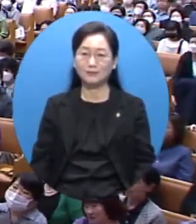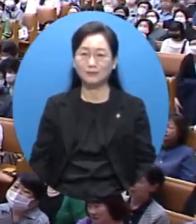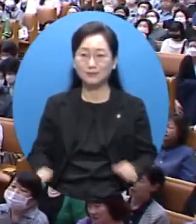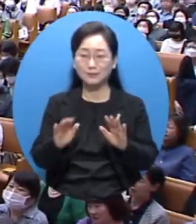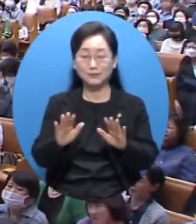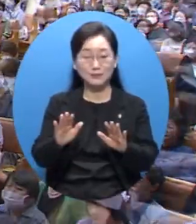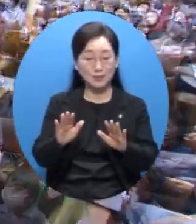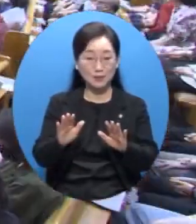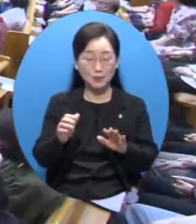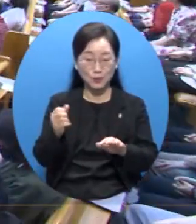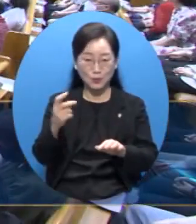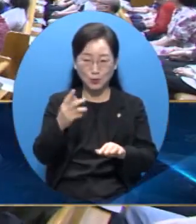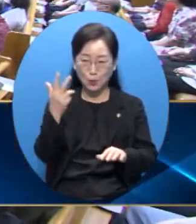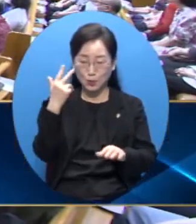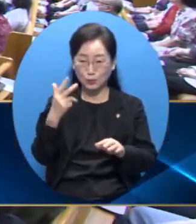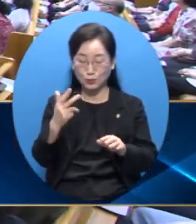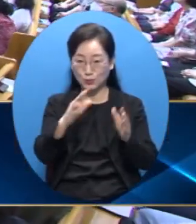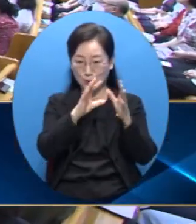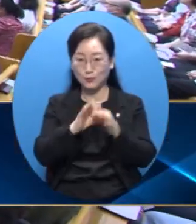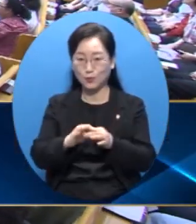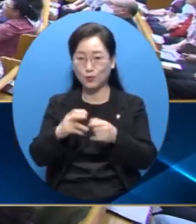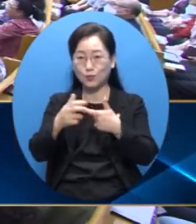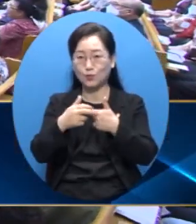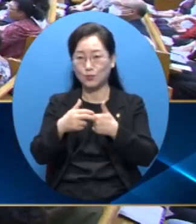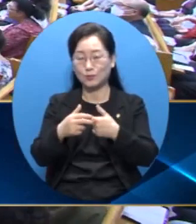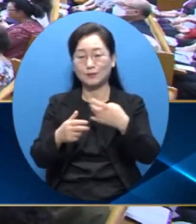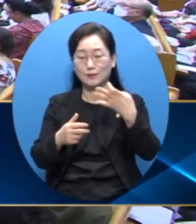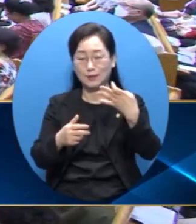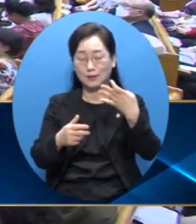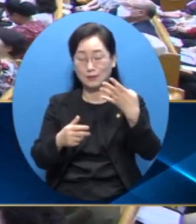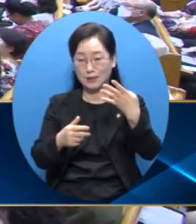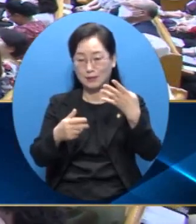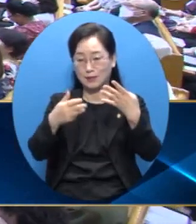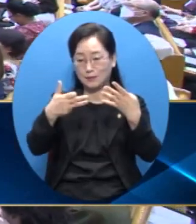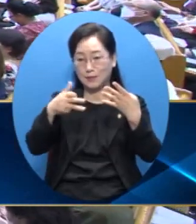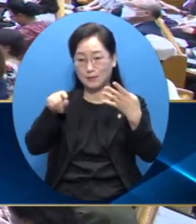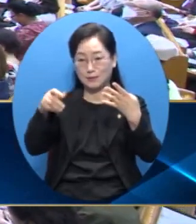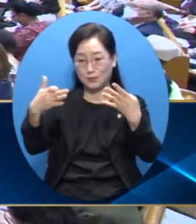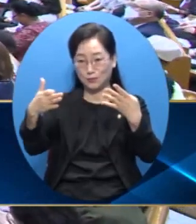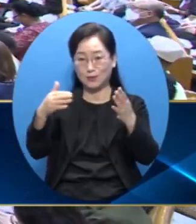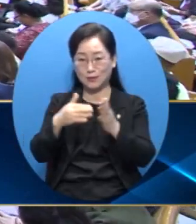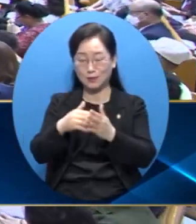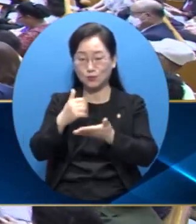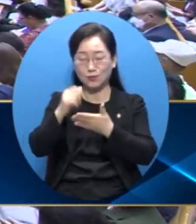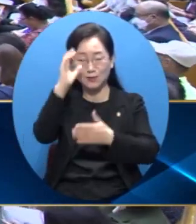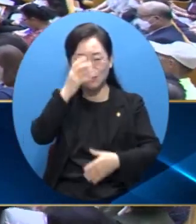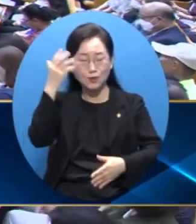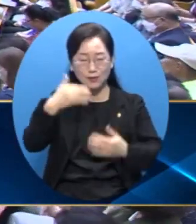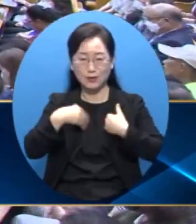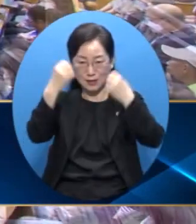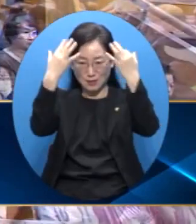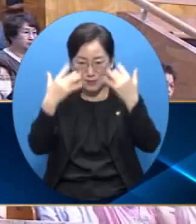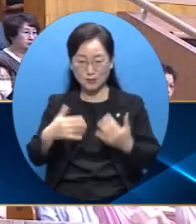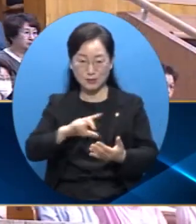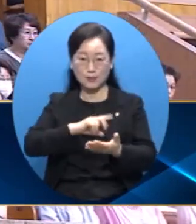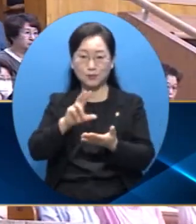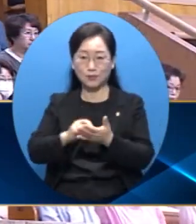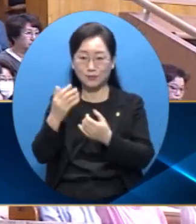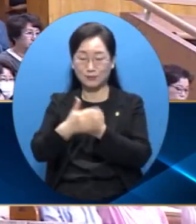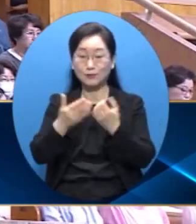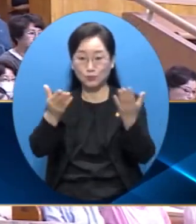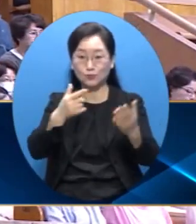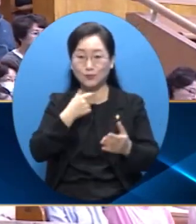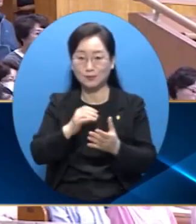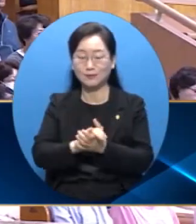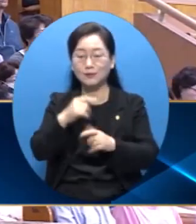오늘 지난주에 이어서 누가복음 4장 18절 19절 말씀 가지고 주의 성령이 내게 임하셨으니 이와 같은 제목으로 말씀 은혜를 나누기